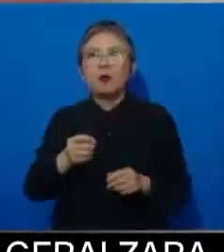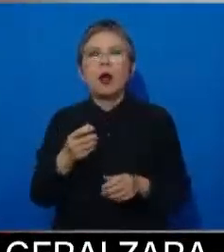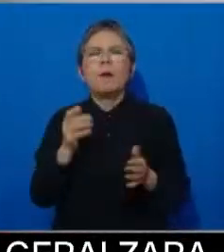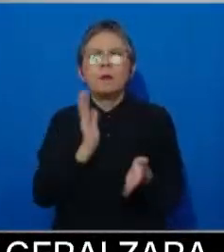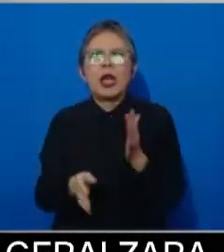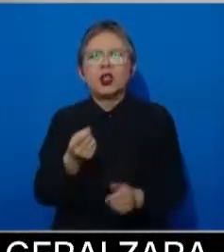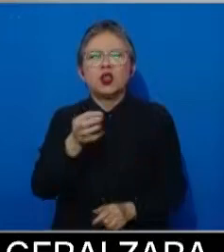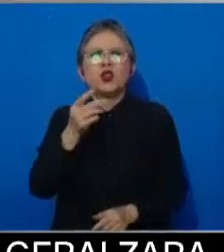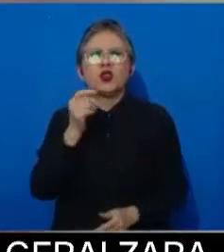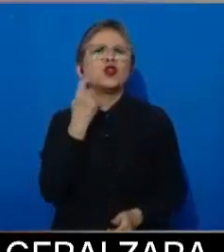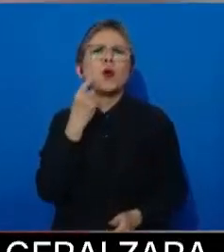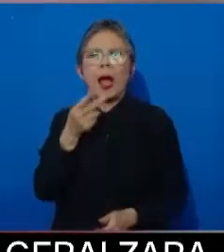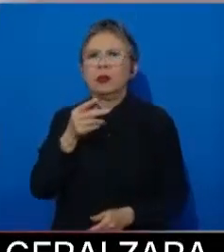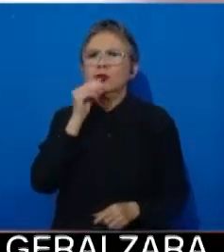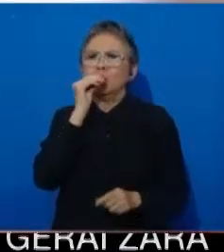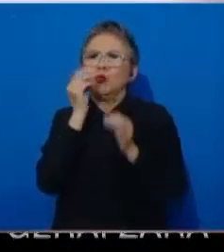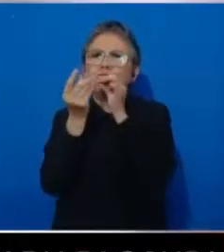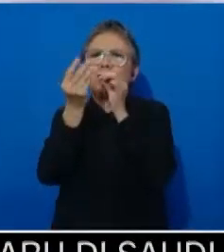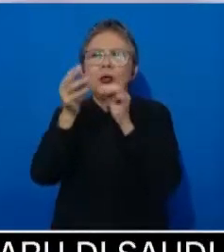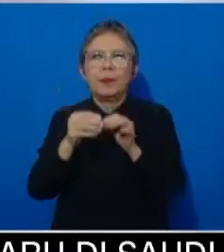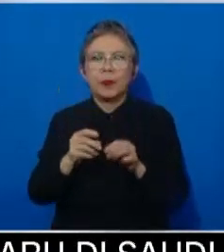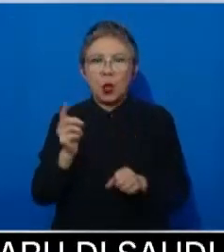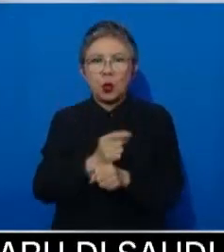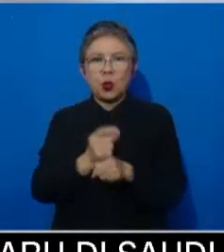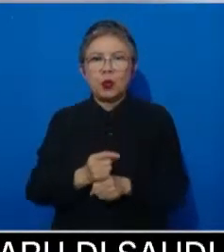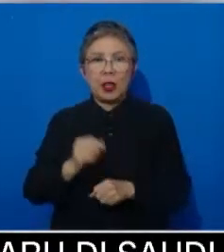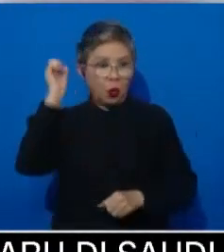Buka. Dikonfirmasi pada Selasa, guru dan orang tua mengaku